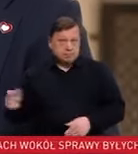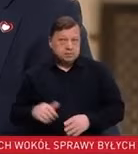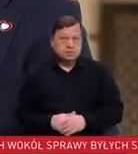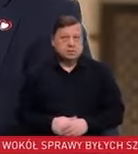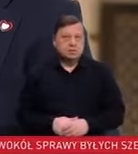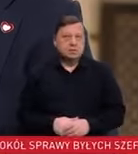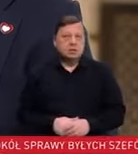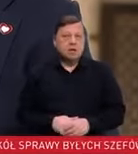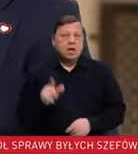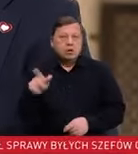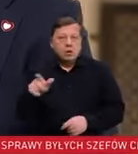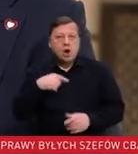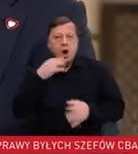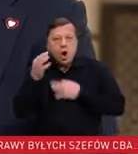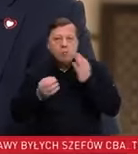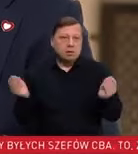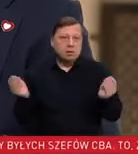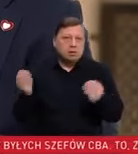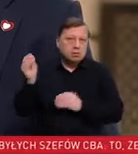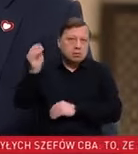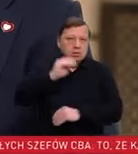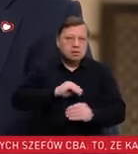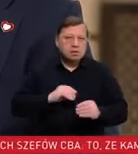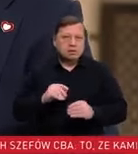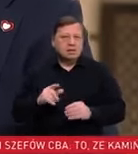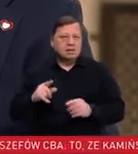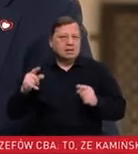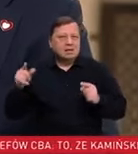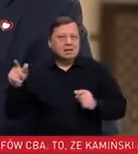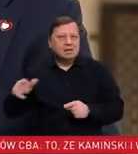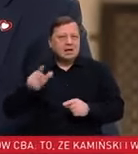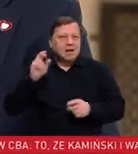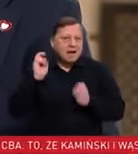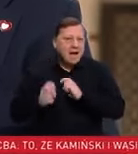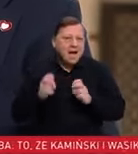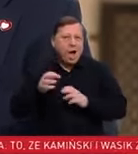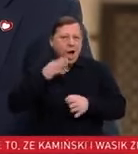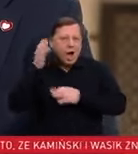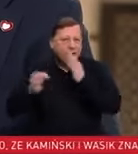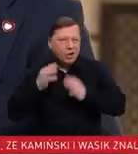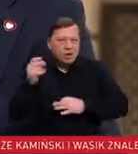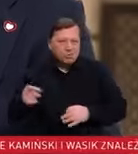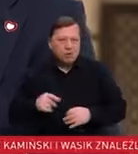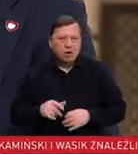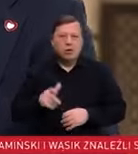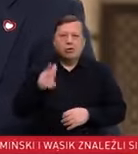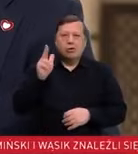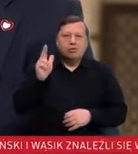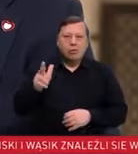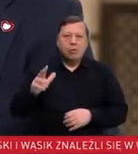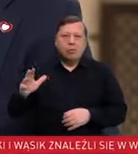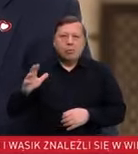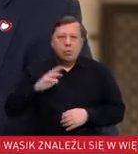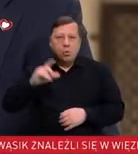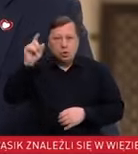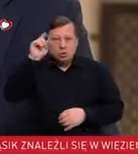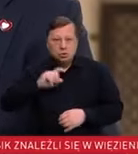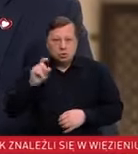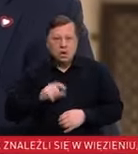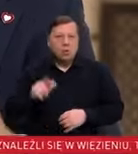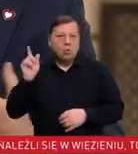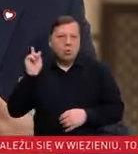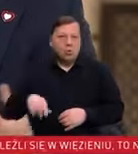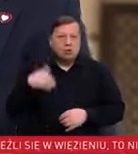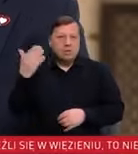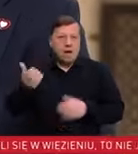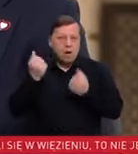odrzucam całą tę narrację, całą tę typową dla Kaczyńskiego historię, że ci, którzy robili złe rzeczy, mają się stać